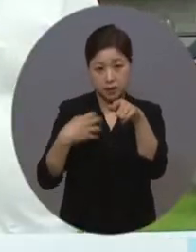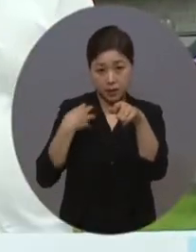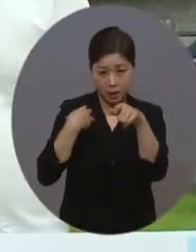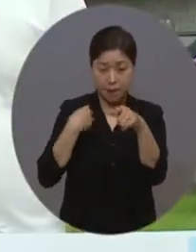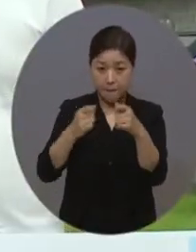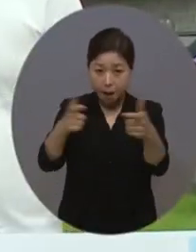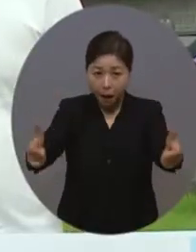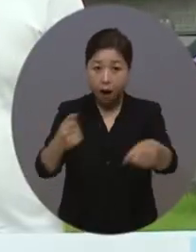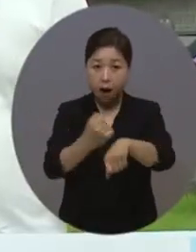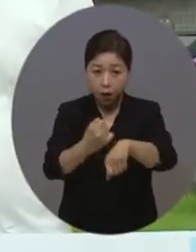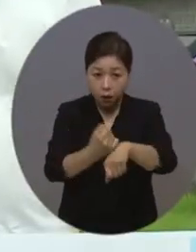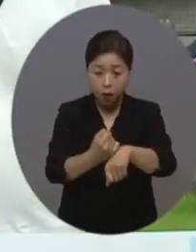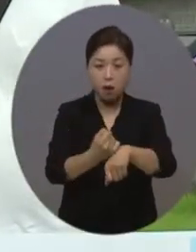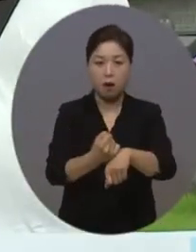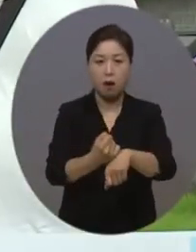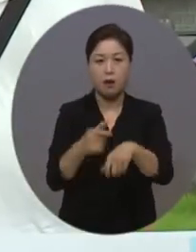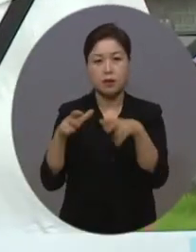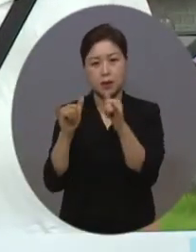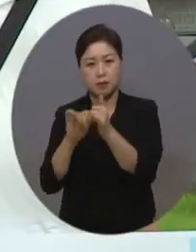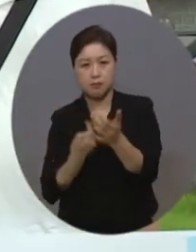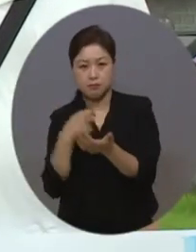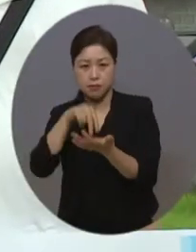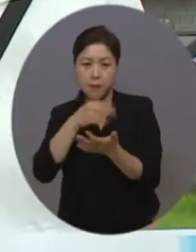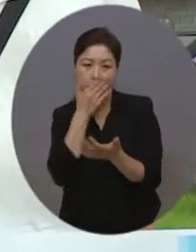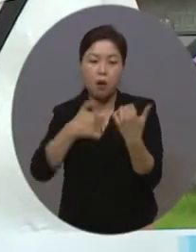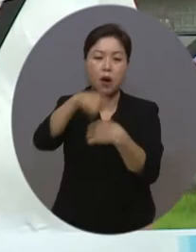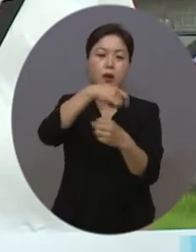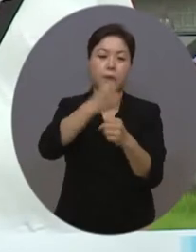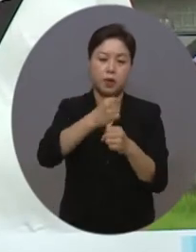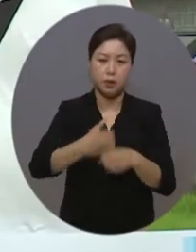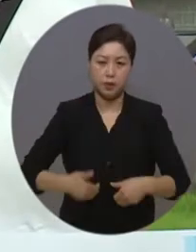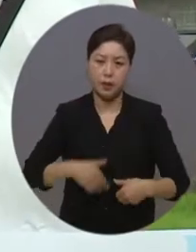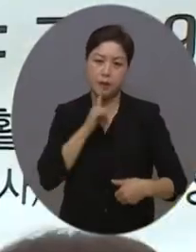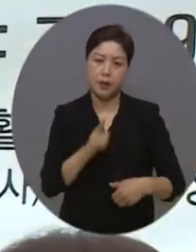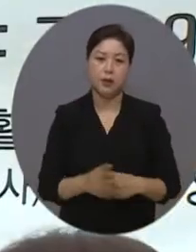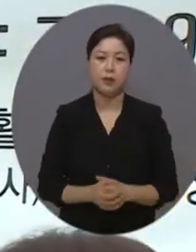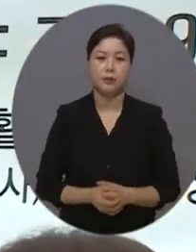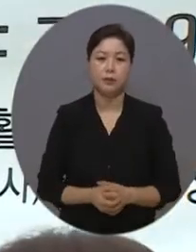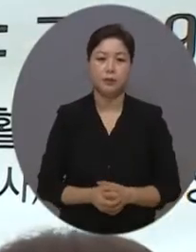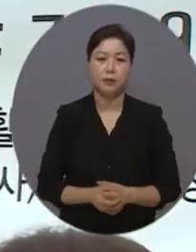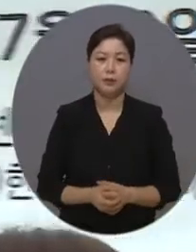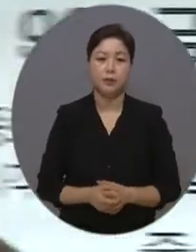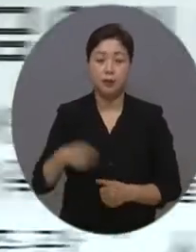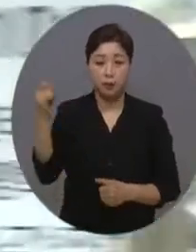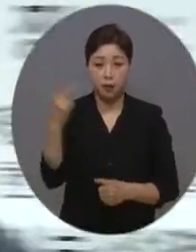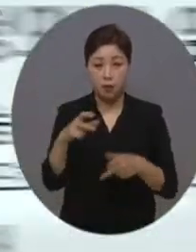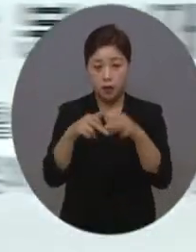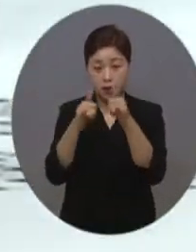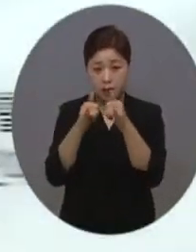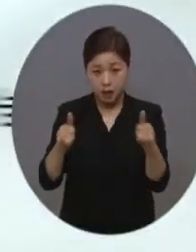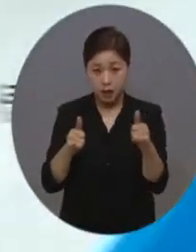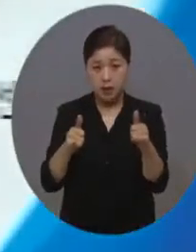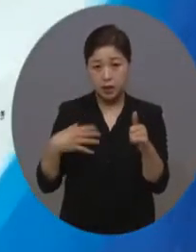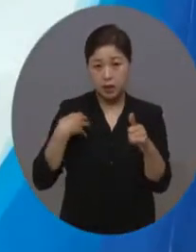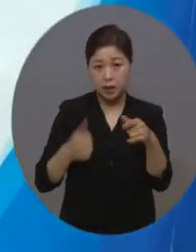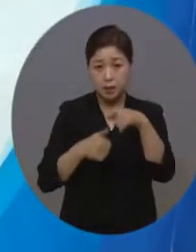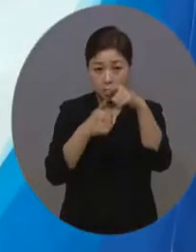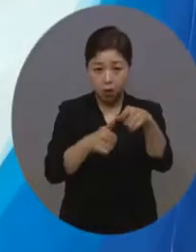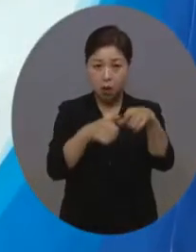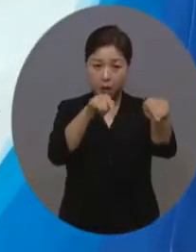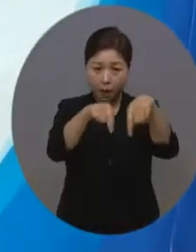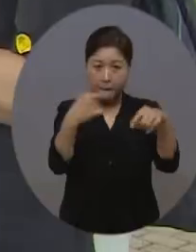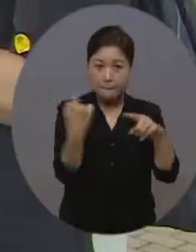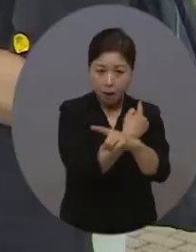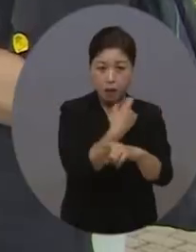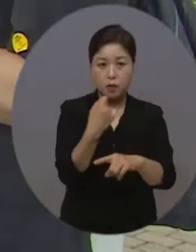나아가 당사자들이 자립할 수 있는 환경을 조성해야 한다는 설명입니다. 또한 장애인 의무고용 정책 개선,